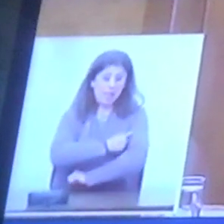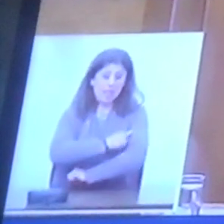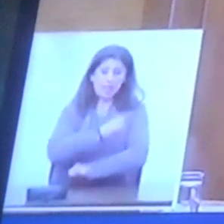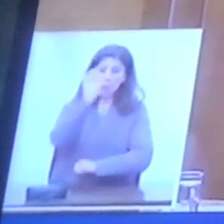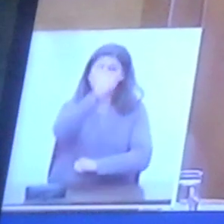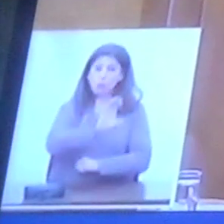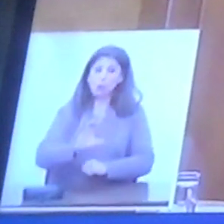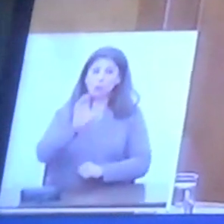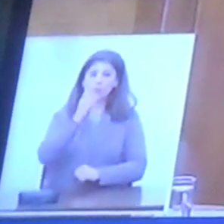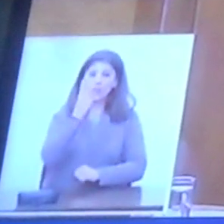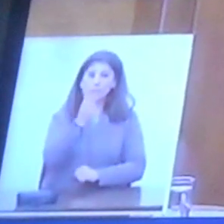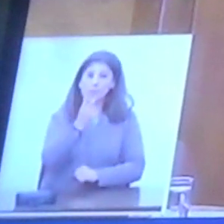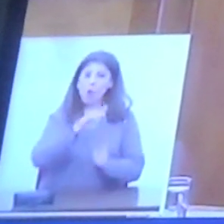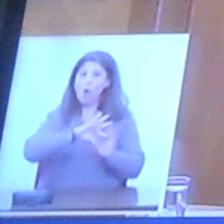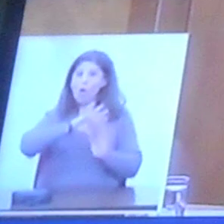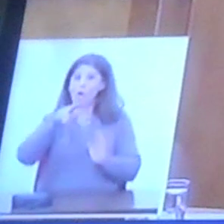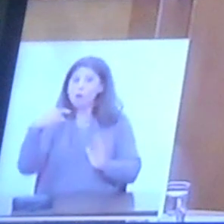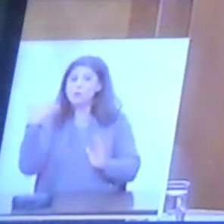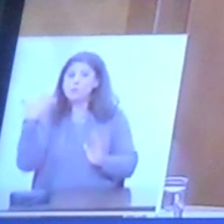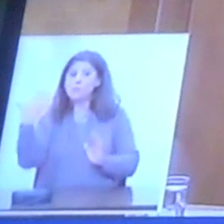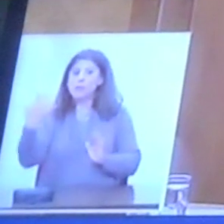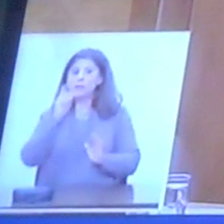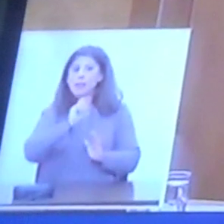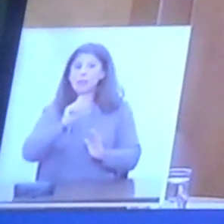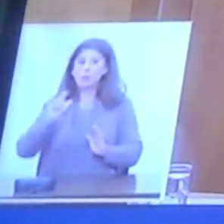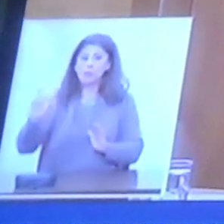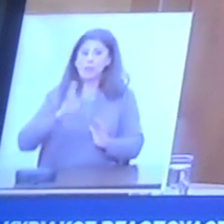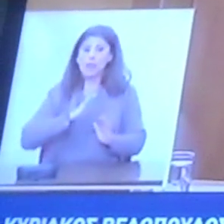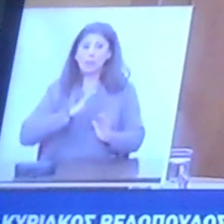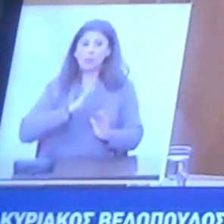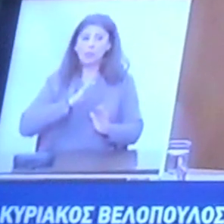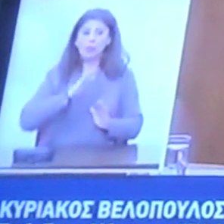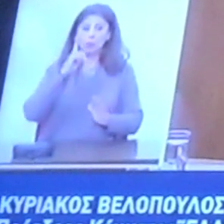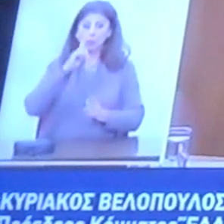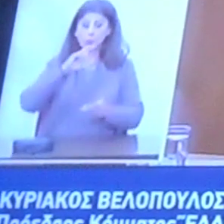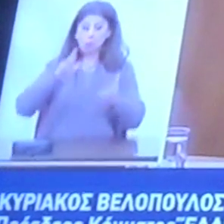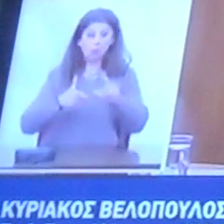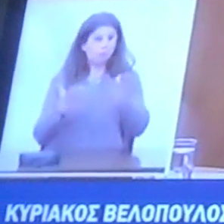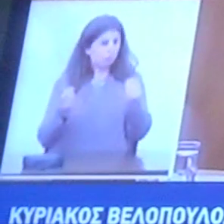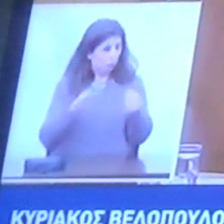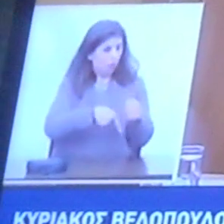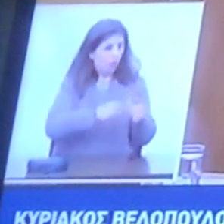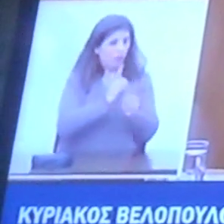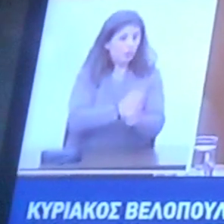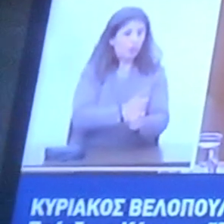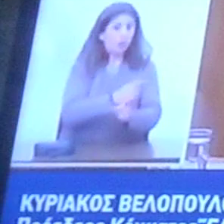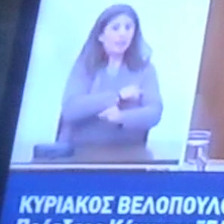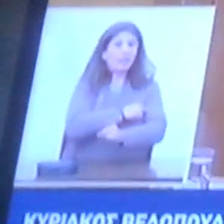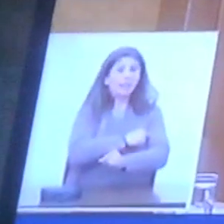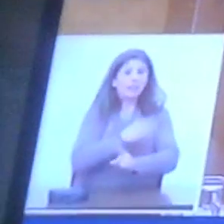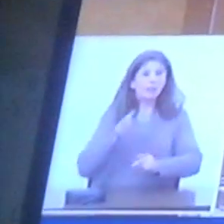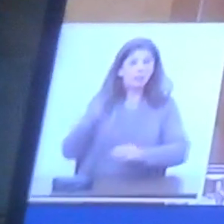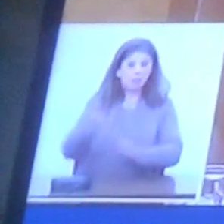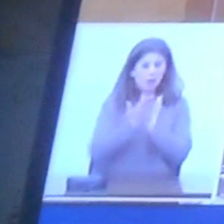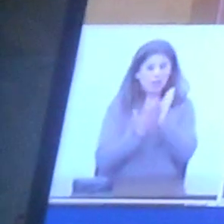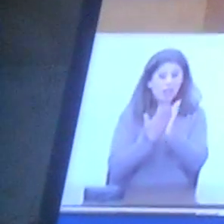είναι 2-5 εκατομμυρίων ατόμων το χρόνο. Γιατροί είστε πολλοί εδώ μέσα. Έχουν ιατρικό τουρισμό που πηγαίνουν εκεί και κάνουν επεμβάσεις